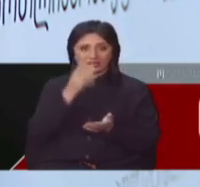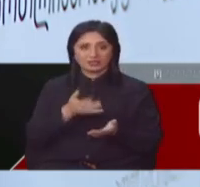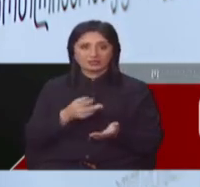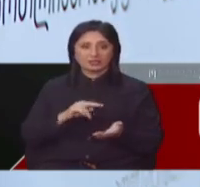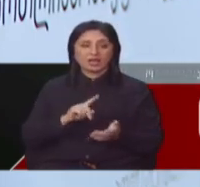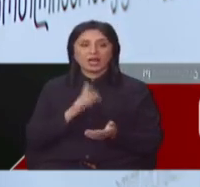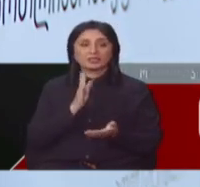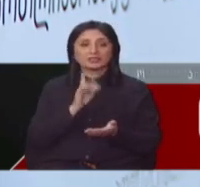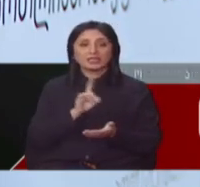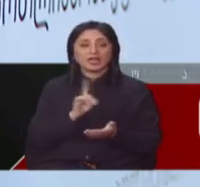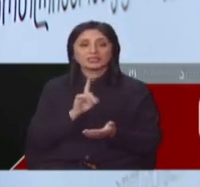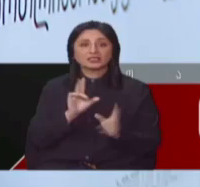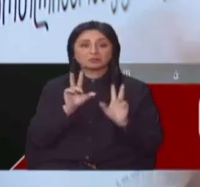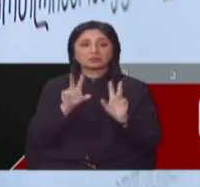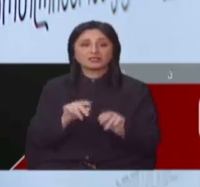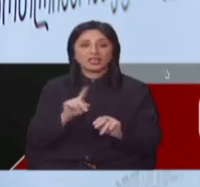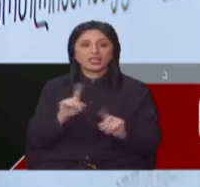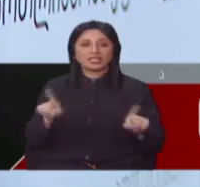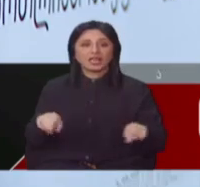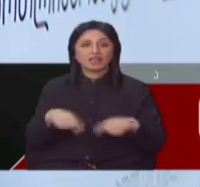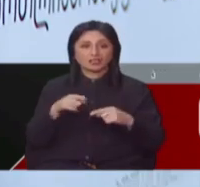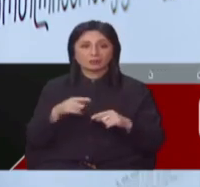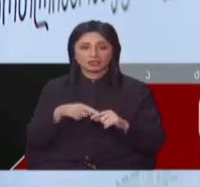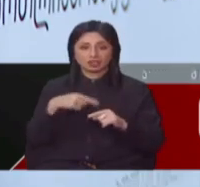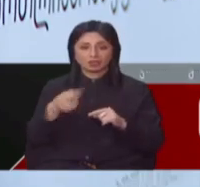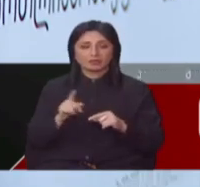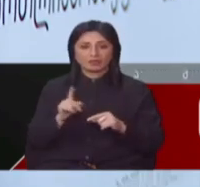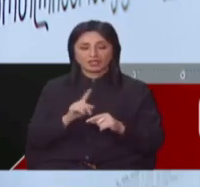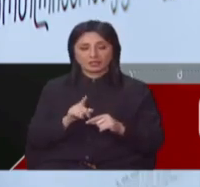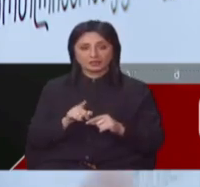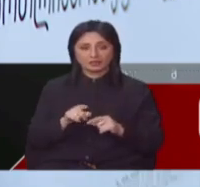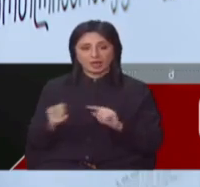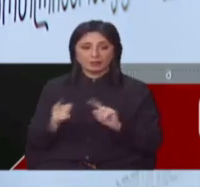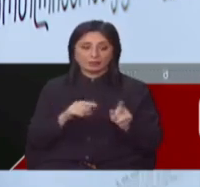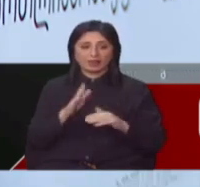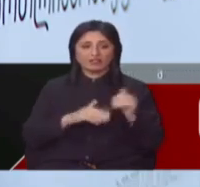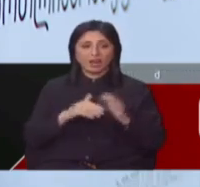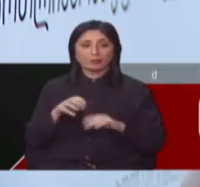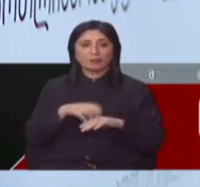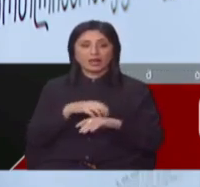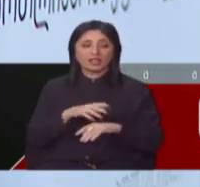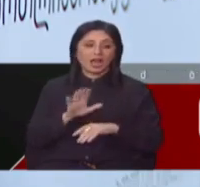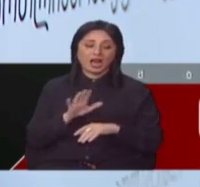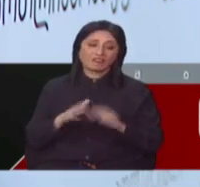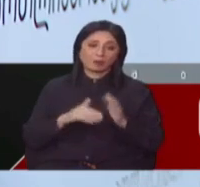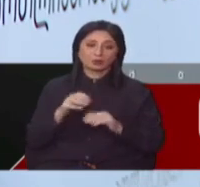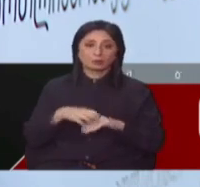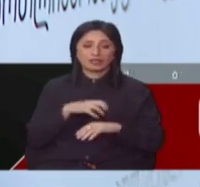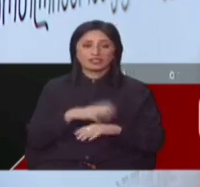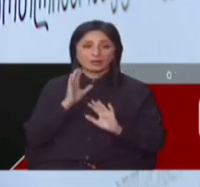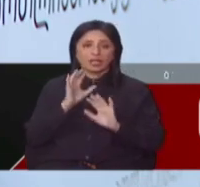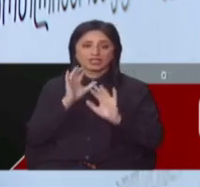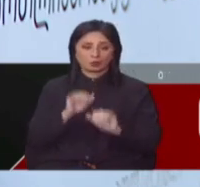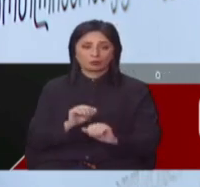გეგმები, თუ რას პირდებიან და რას განახორციელებენ მას შემდეგ, რაც ამა თუ იმ კვალიფიციურ სუბიექტს თუ არა arecualificuri subiecte, chiar